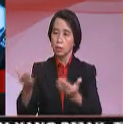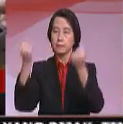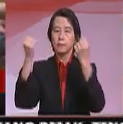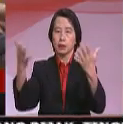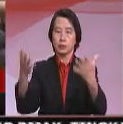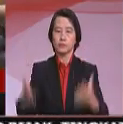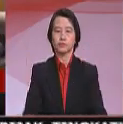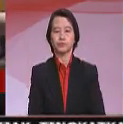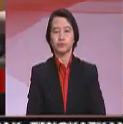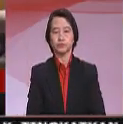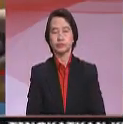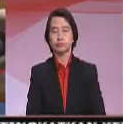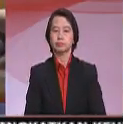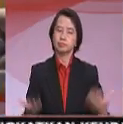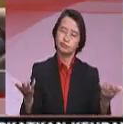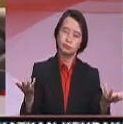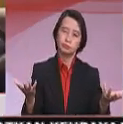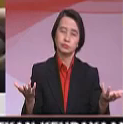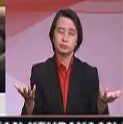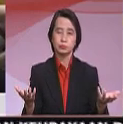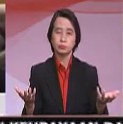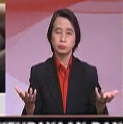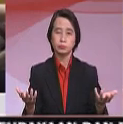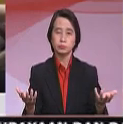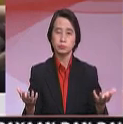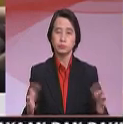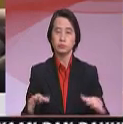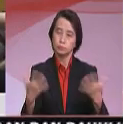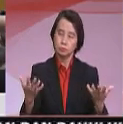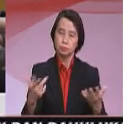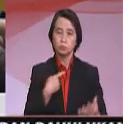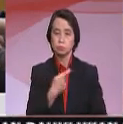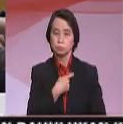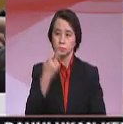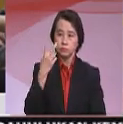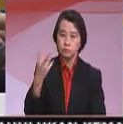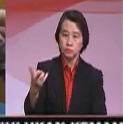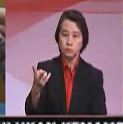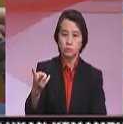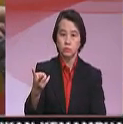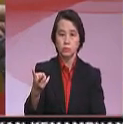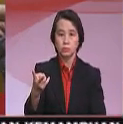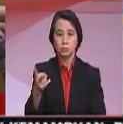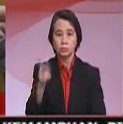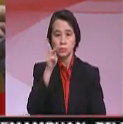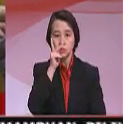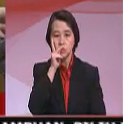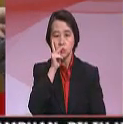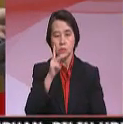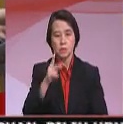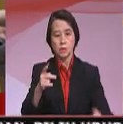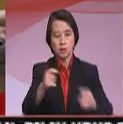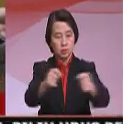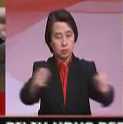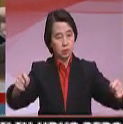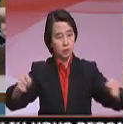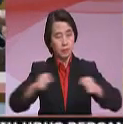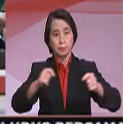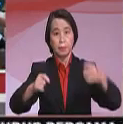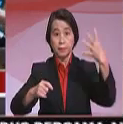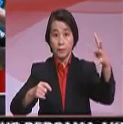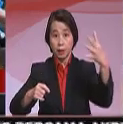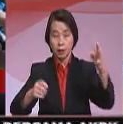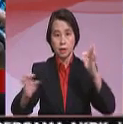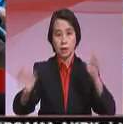ucapkan. Walaupun kalau kita lihat dari Kedah taklah sebegitu besar kalau dibandingkan dengan